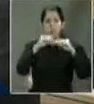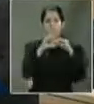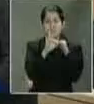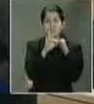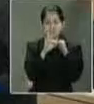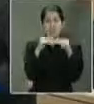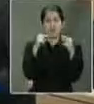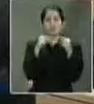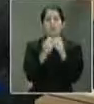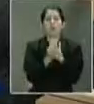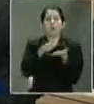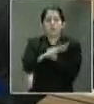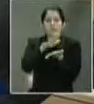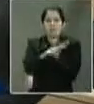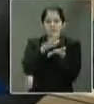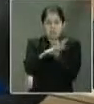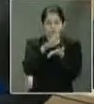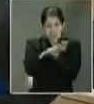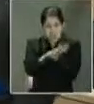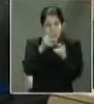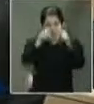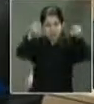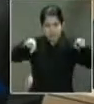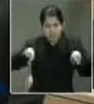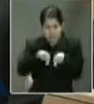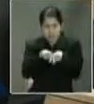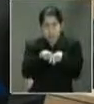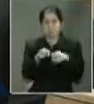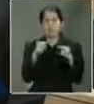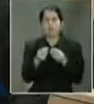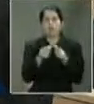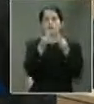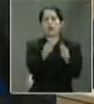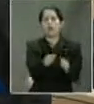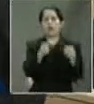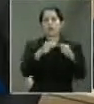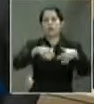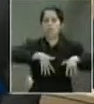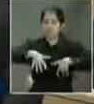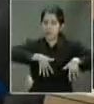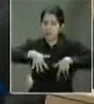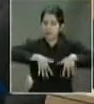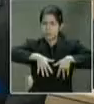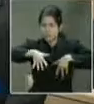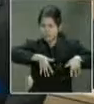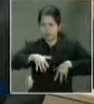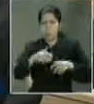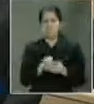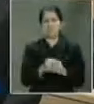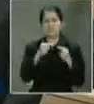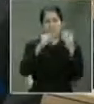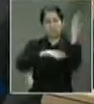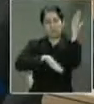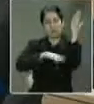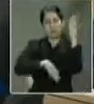สิทธิดินเพราะที่กระบี่มันออกโฉนดชนิดยกภูเขาออกเป็นลูกฮะตรงนั้น